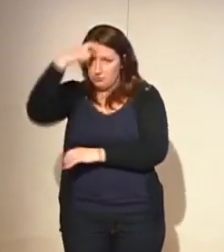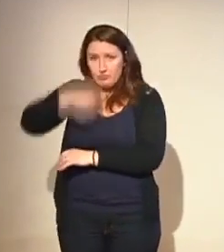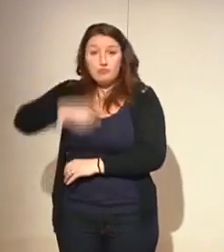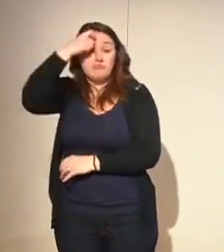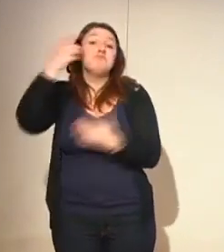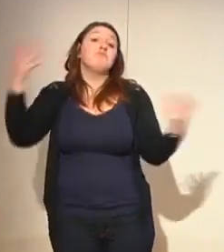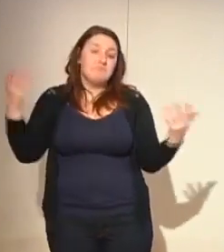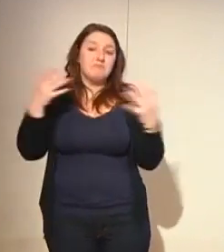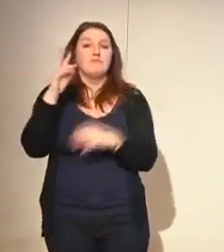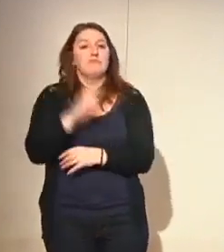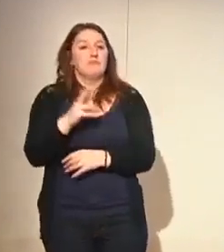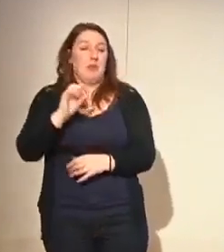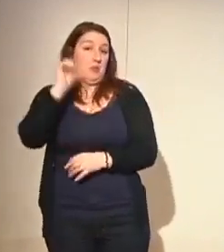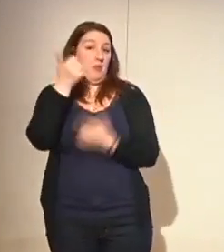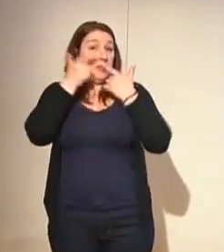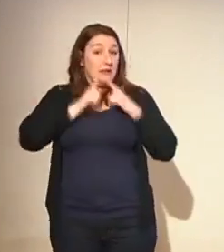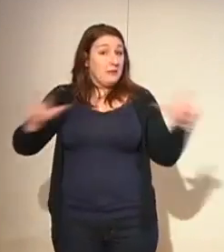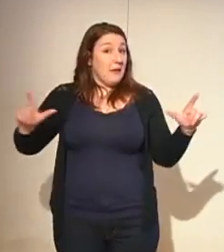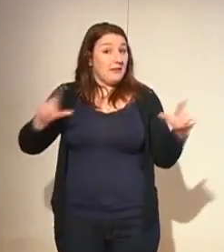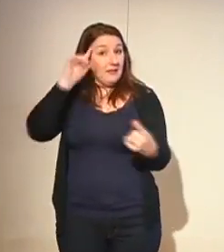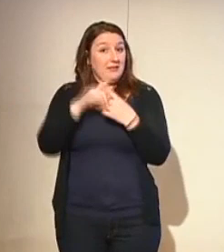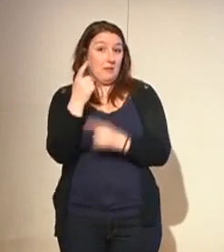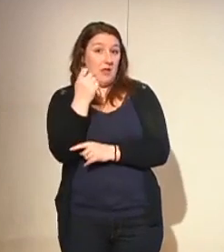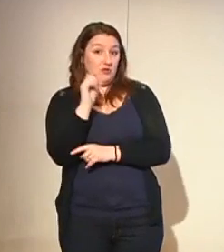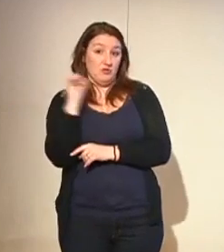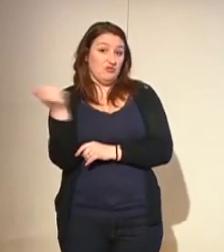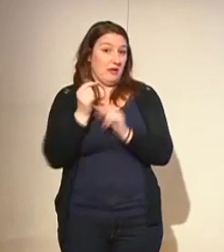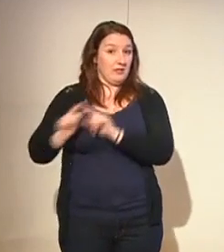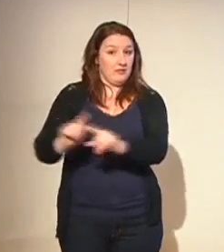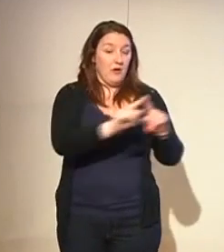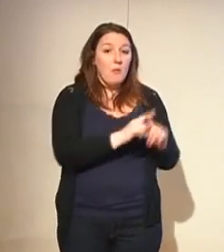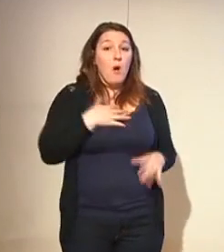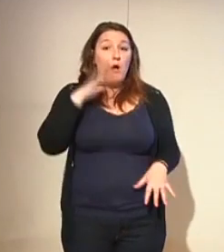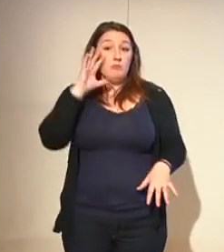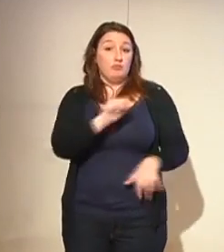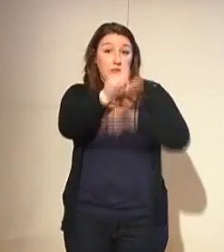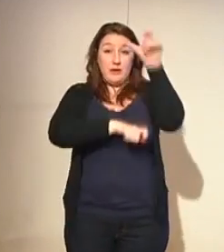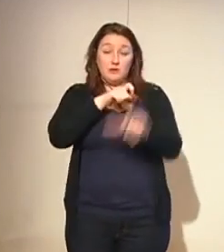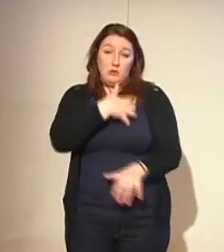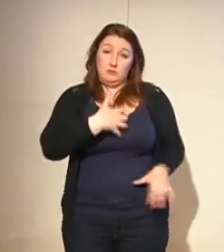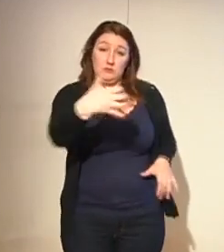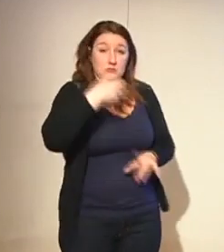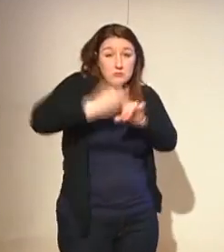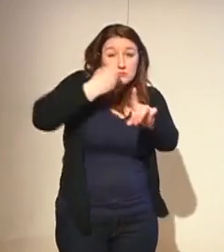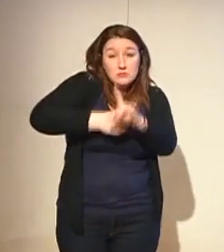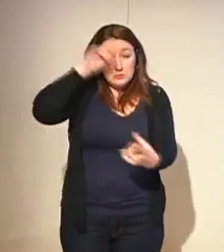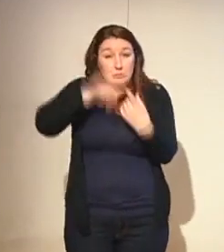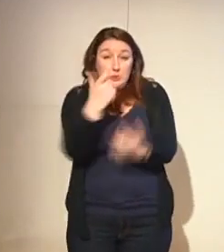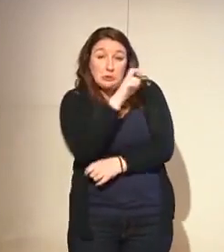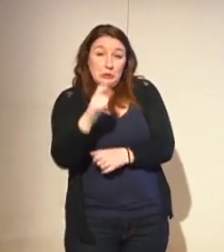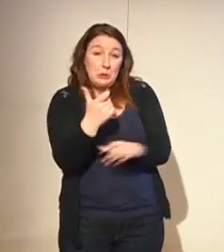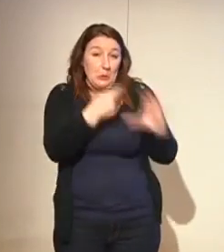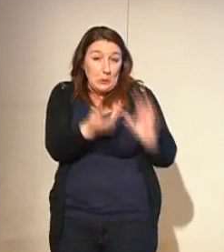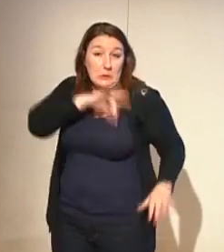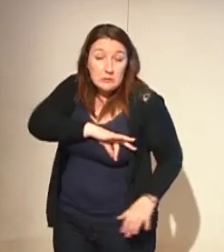d'abord notre liberté par rapport à l'argent est très différente de l'un ou l'autre j'ai vu des gens extrêmement fortunés se battre pour 200 €